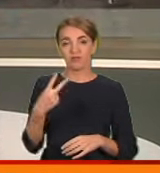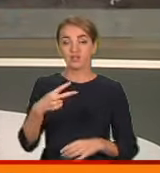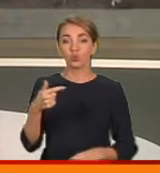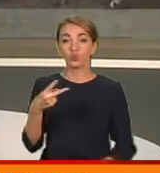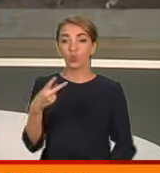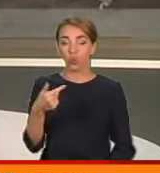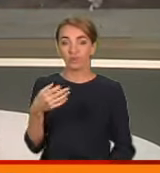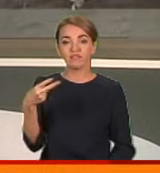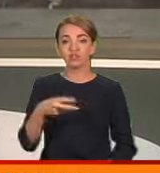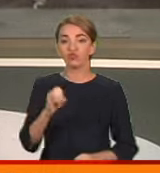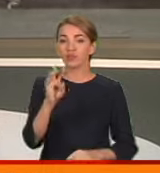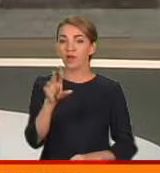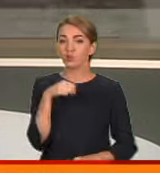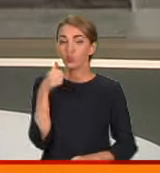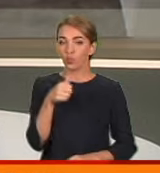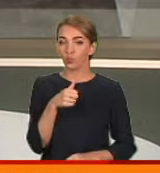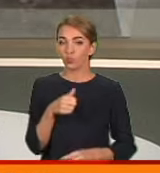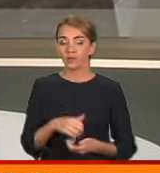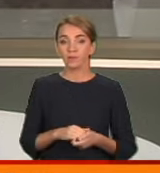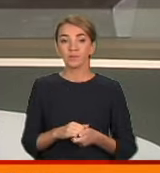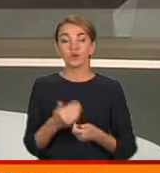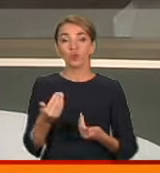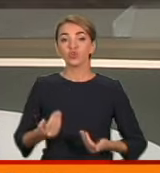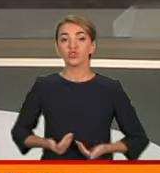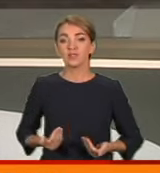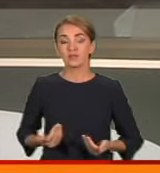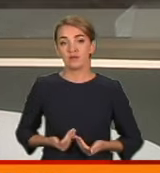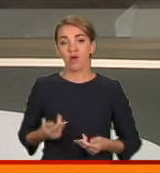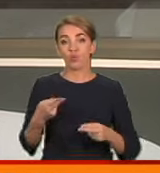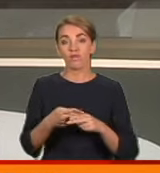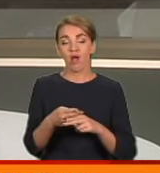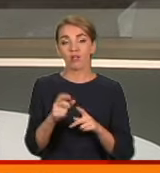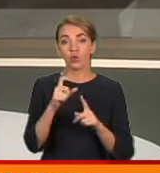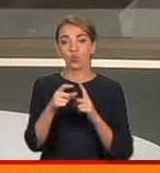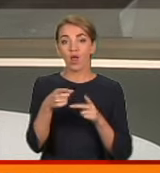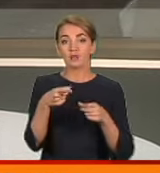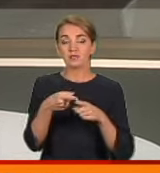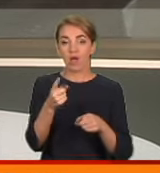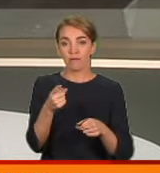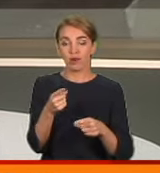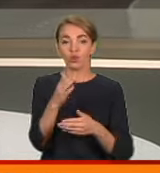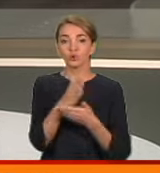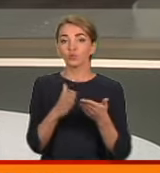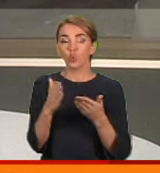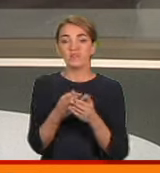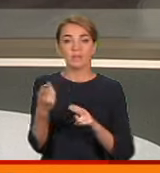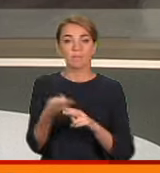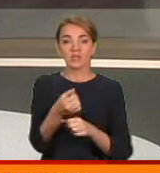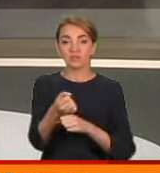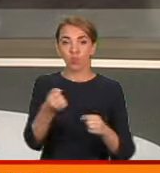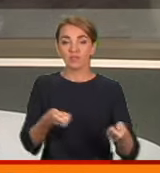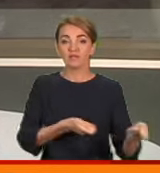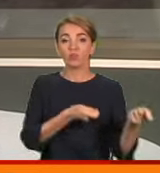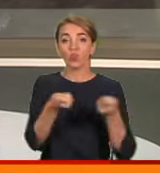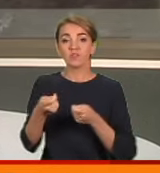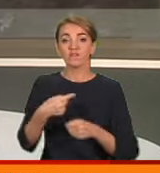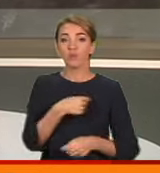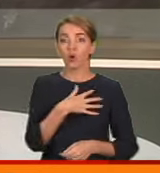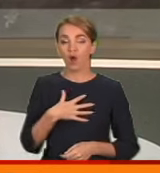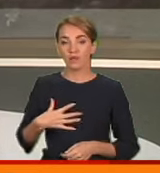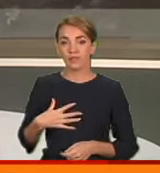20 лютого 2014-го його життя урвала куля снайпера. Він зовсім беззбройний, виносив поранених,